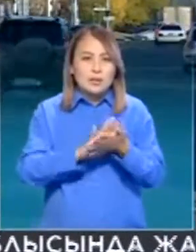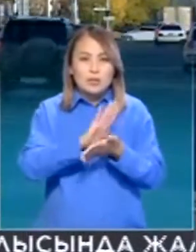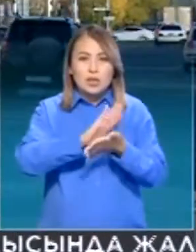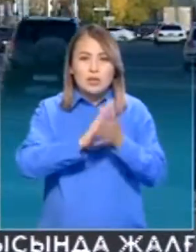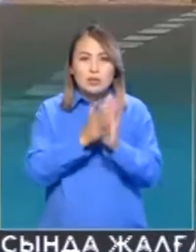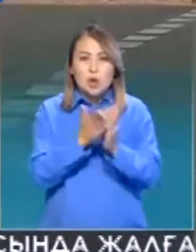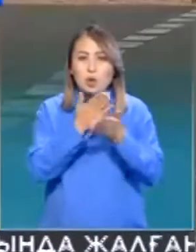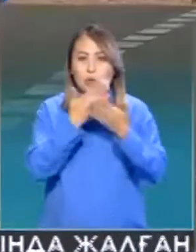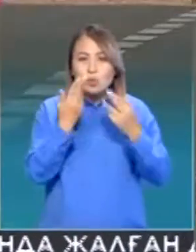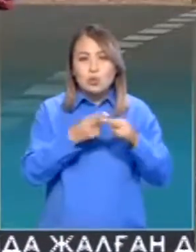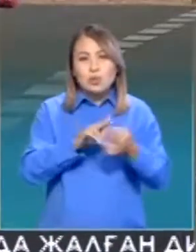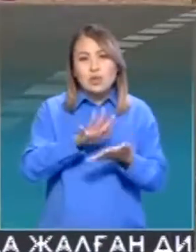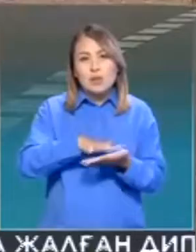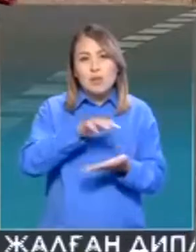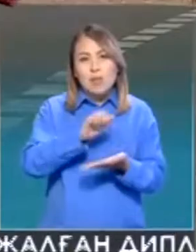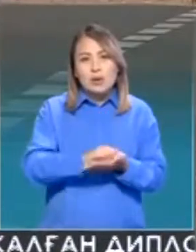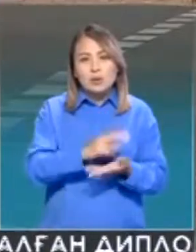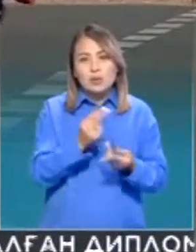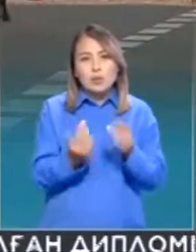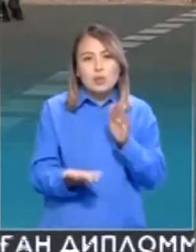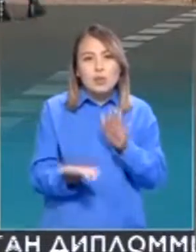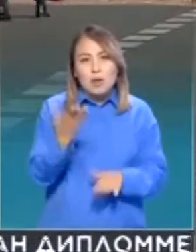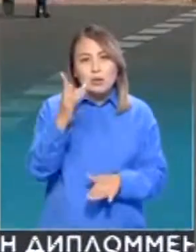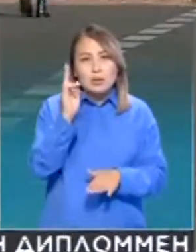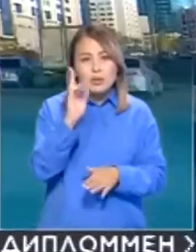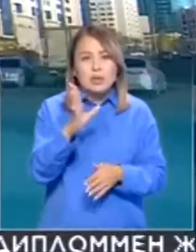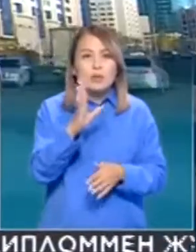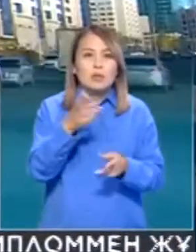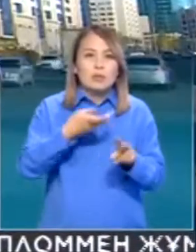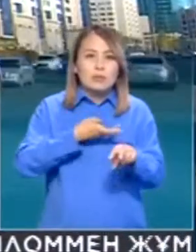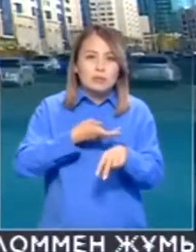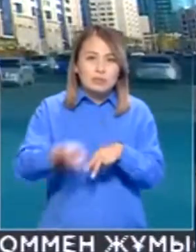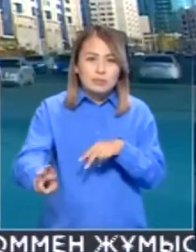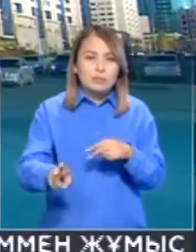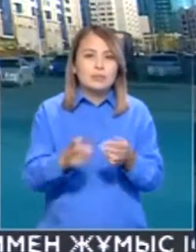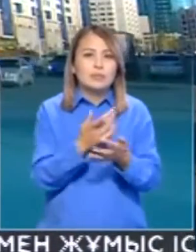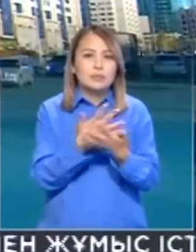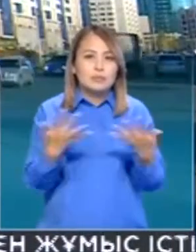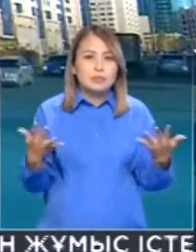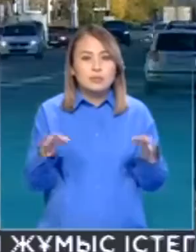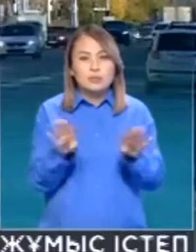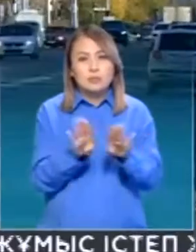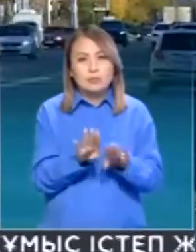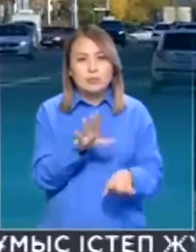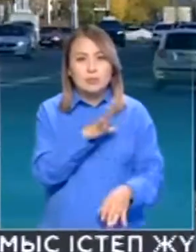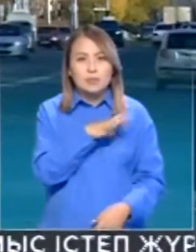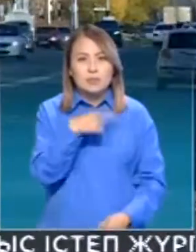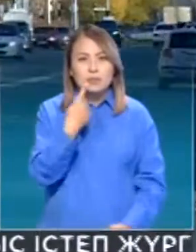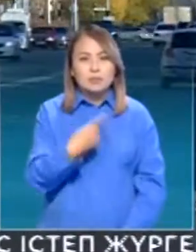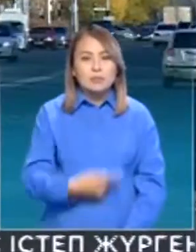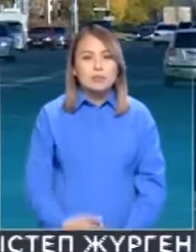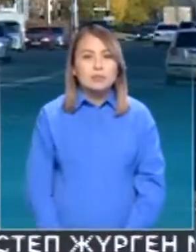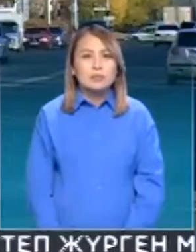ешқандай келісімшарт жоқ. Соның салдарынан бағаны көтеру, пәтерден қуу секілді келеңсіз жағдайлар болып жатыр дейді.